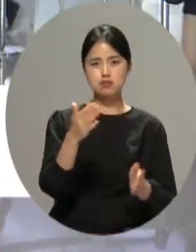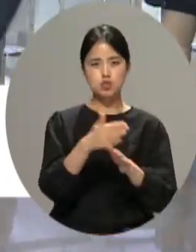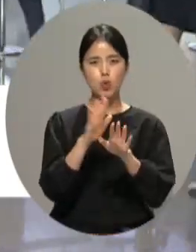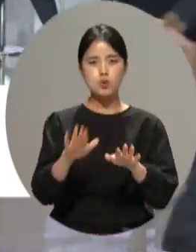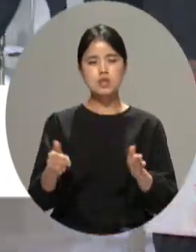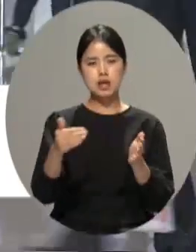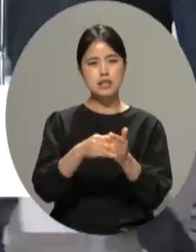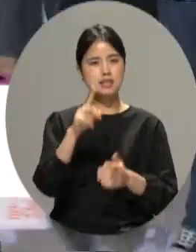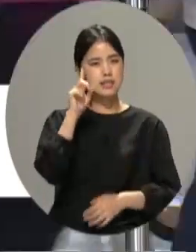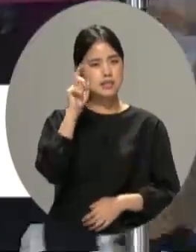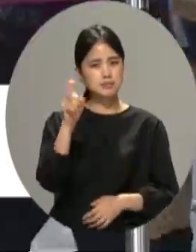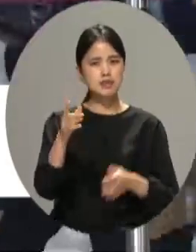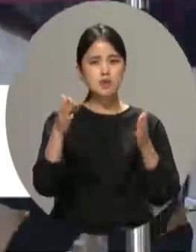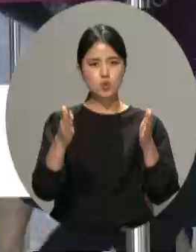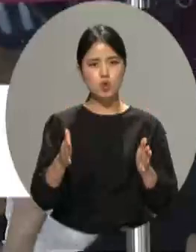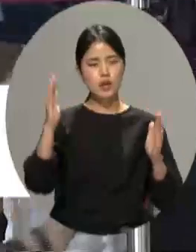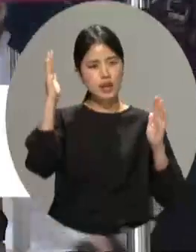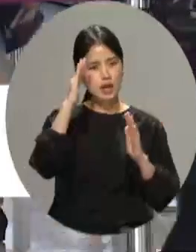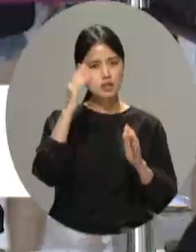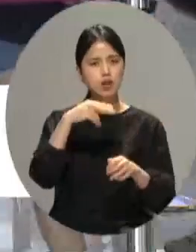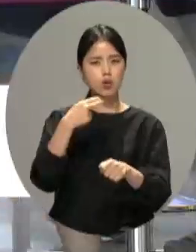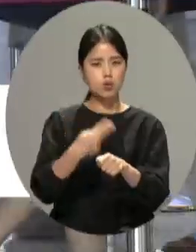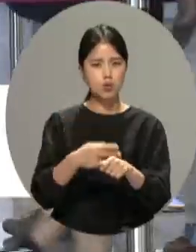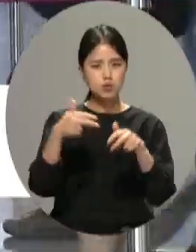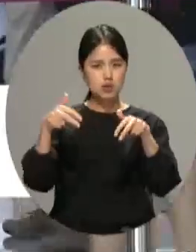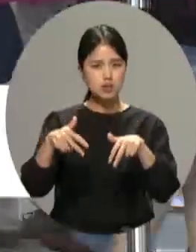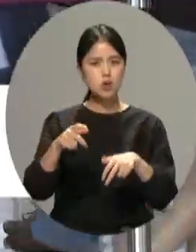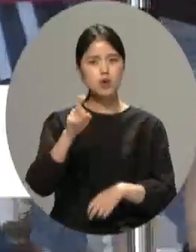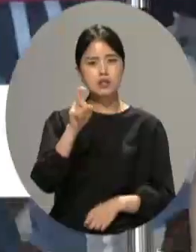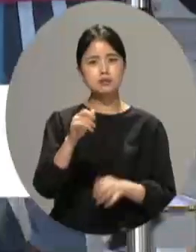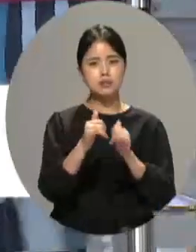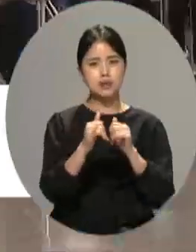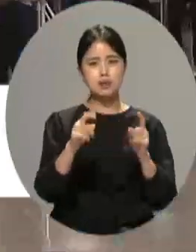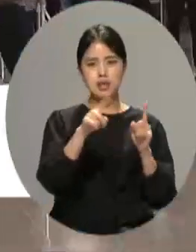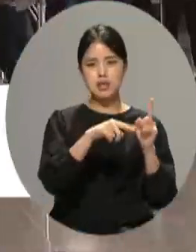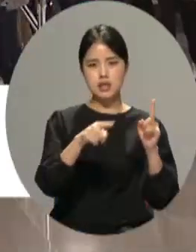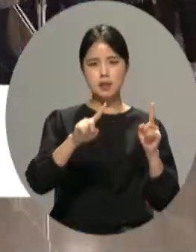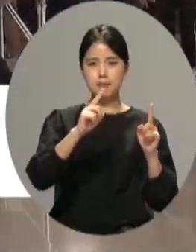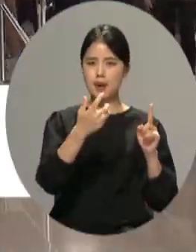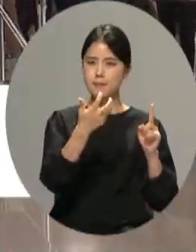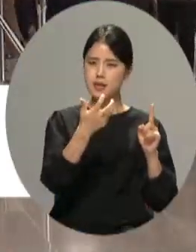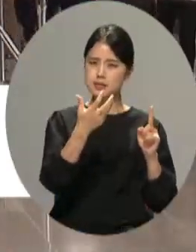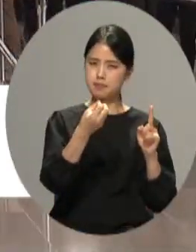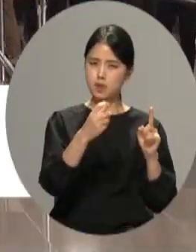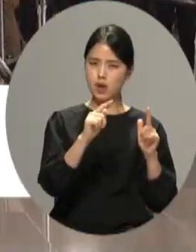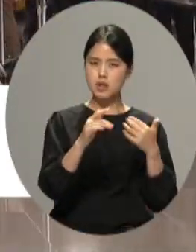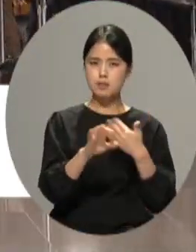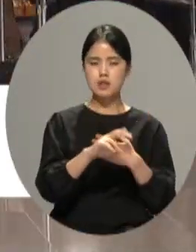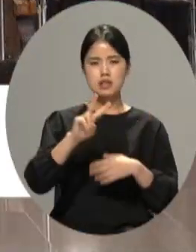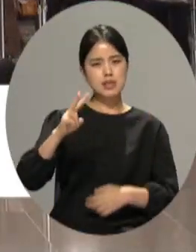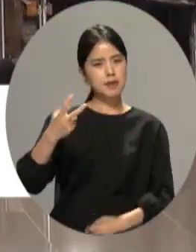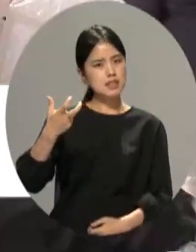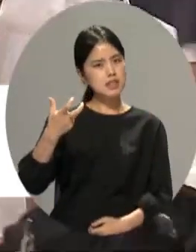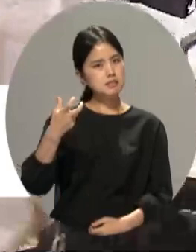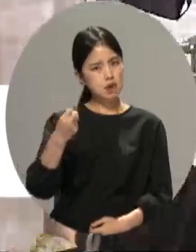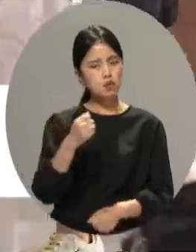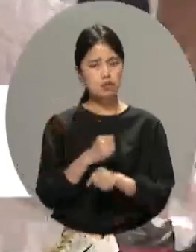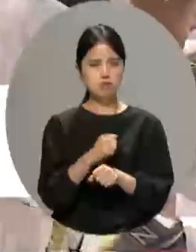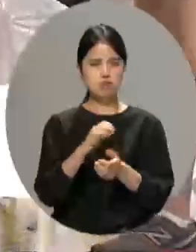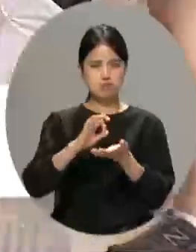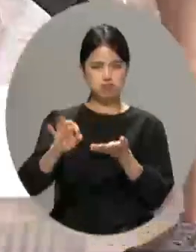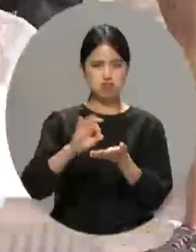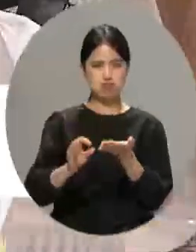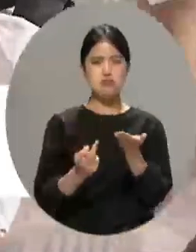11일 관 학생과 교직원 10여명이 1인당 180만원 에서 270만원 에 들여 제주도